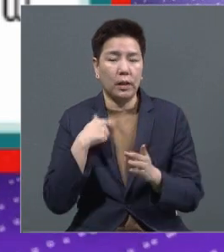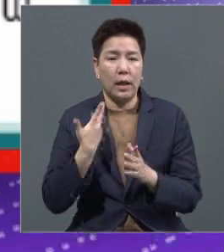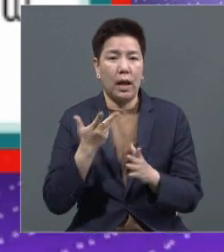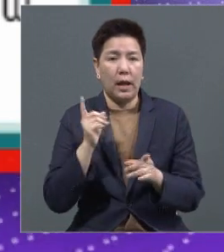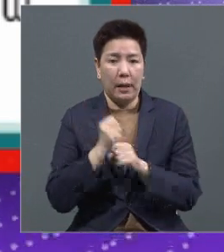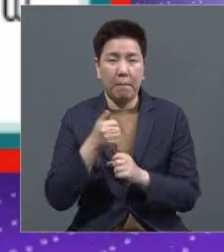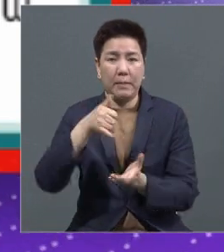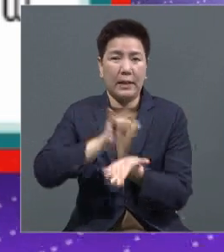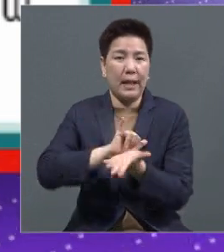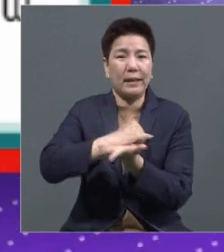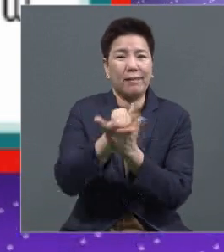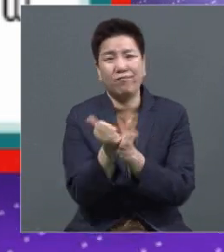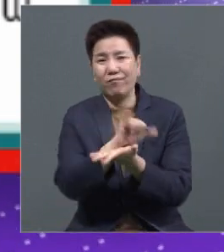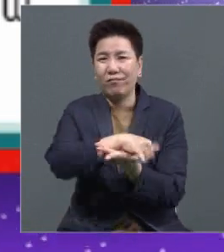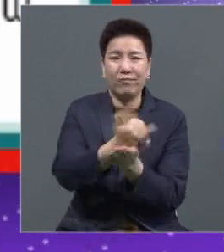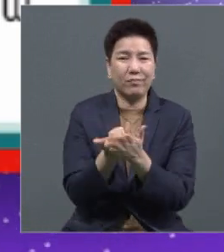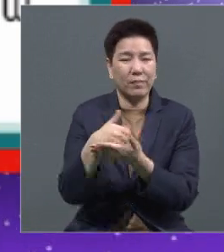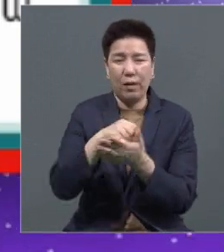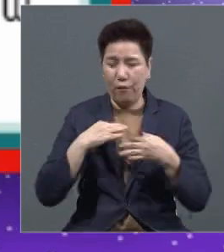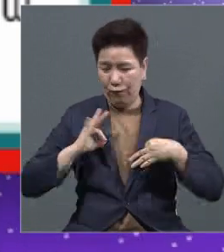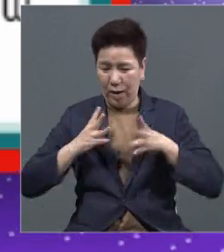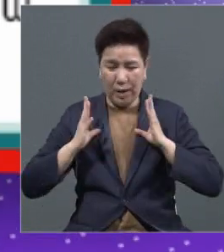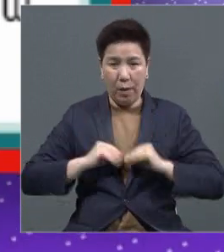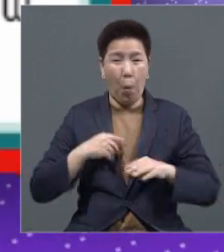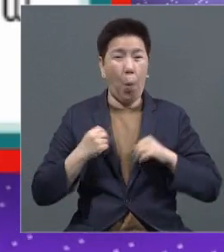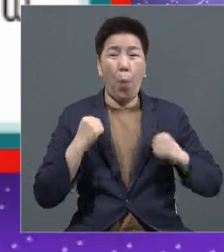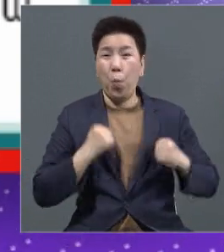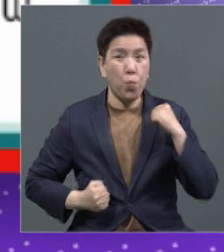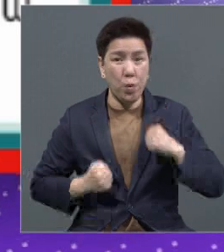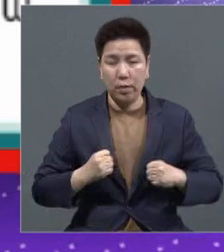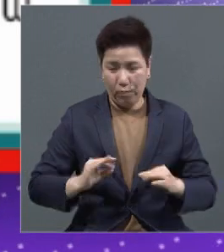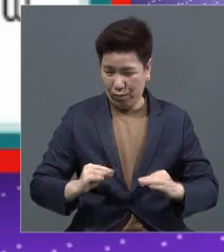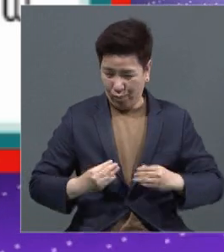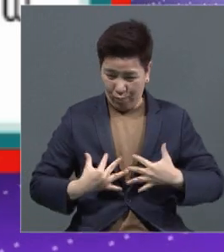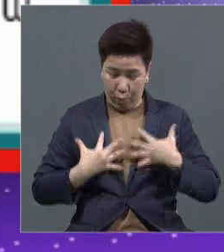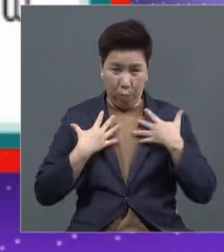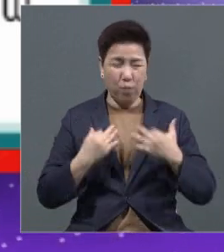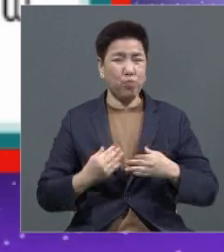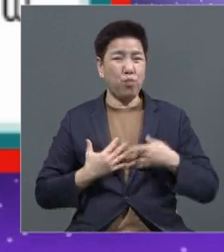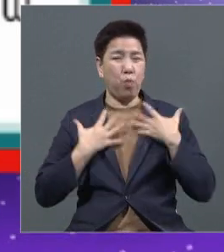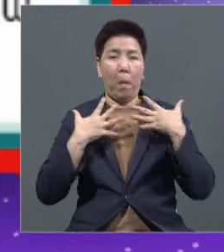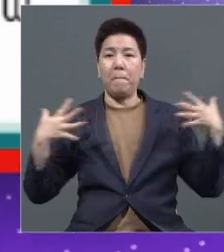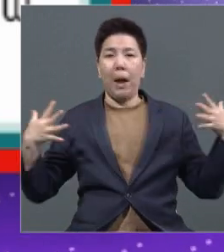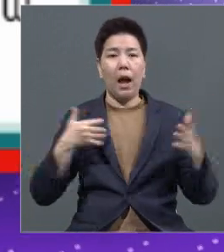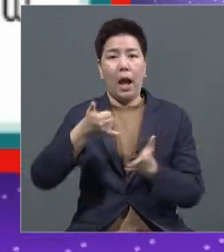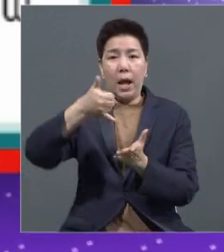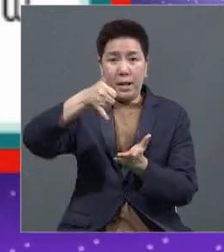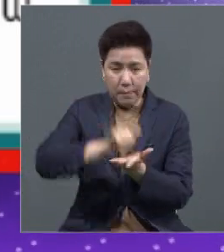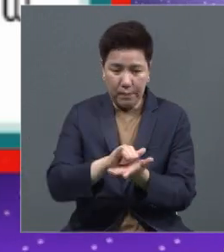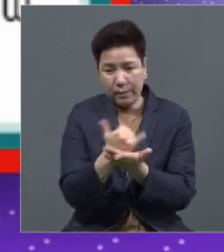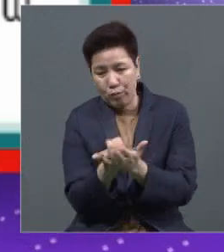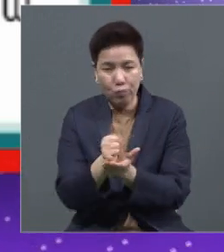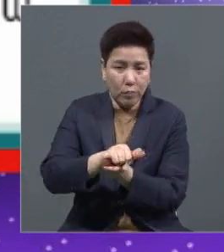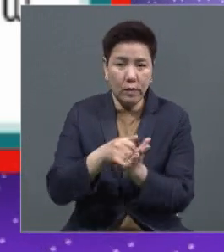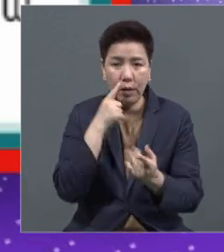ครับให้ล้มกลิ้งไปกับพื้นทันทีเพื่อให้ไฟดับอย่าไปวิ่งนะครับถ้าวิ่งเฉยๆตัวตั้งเนี่ยมันจะทำให้ไฟลุกลามมากขึ้นนะครับ